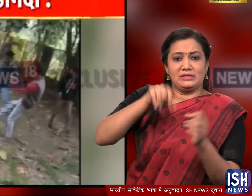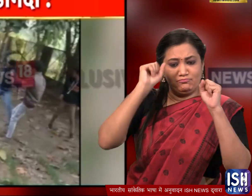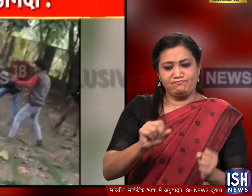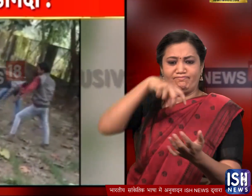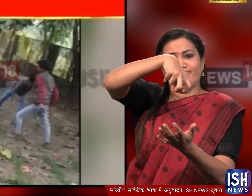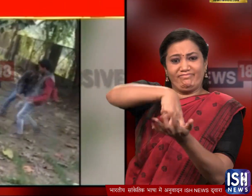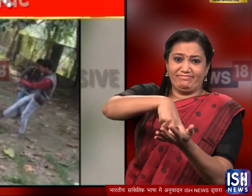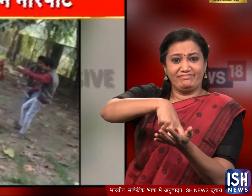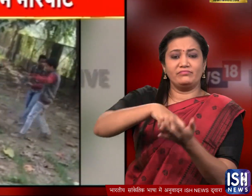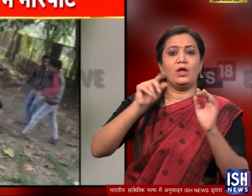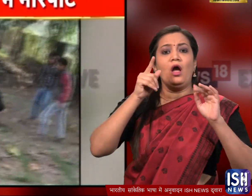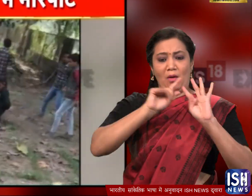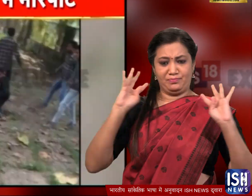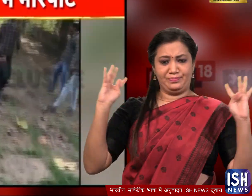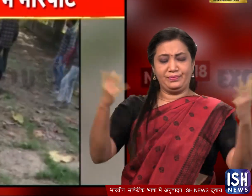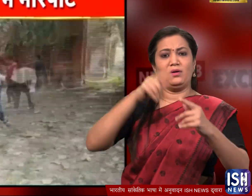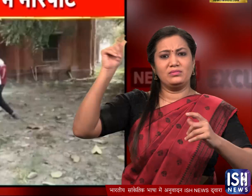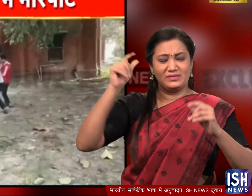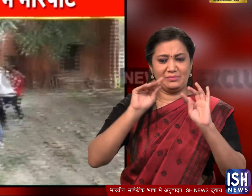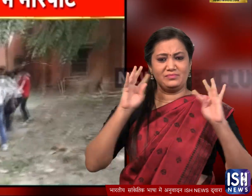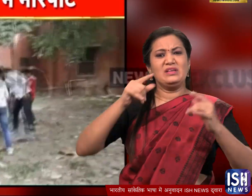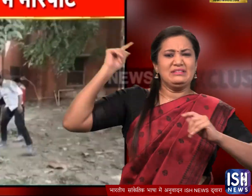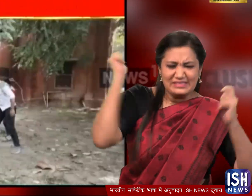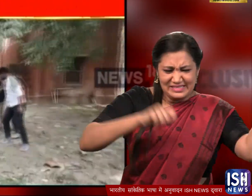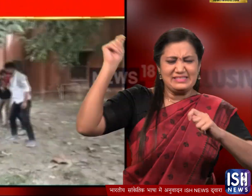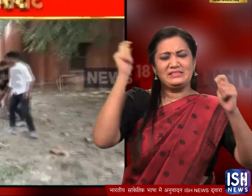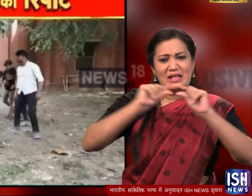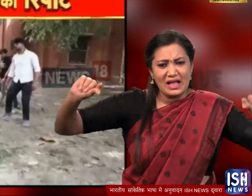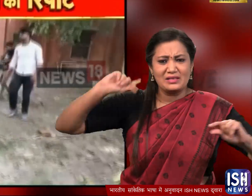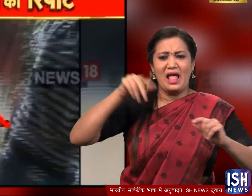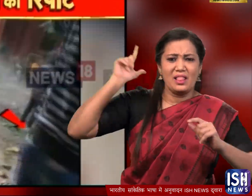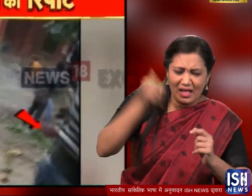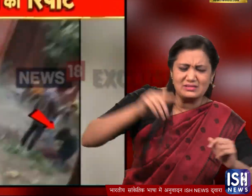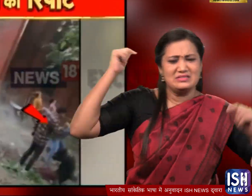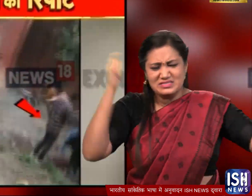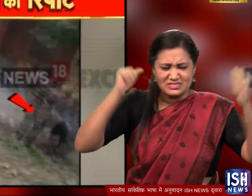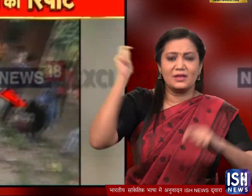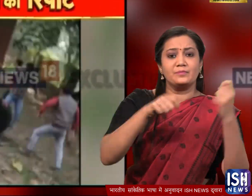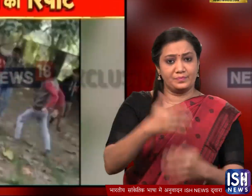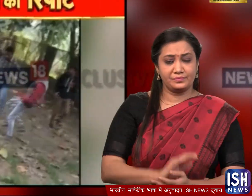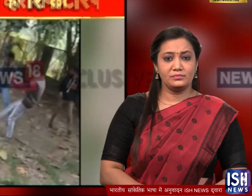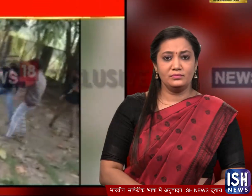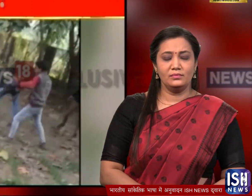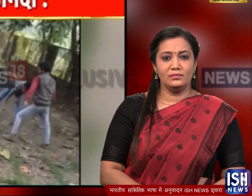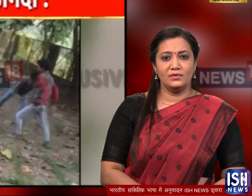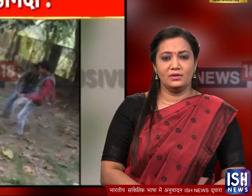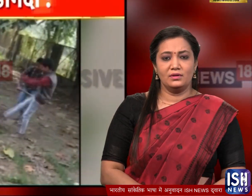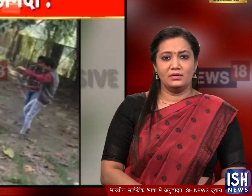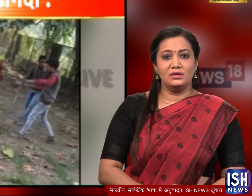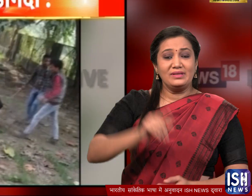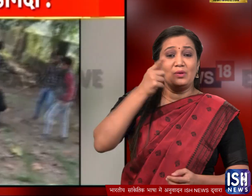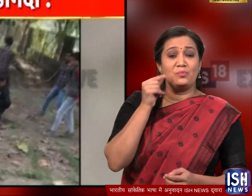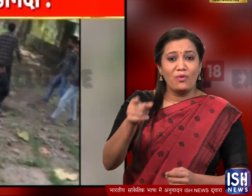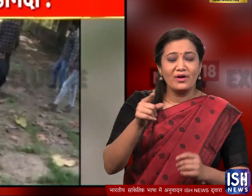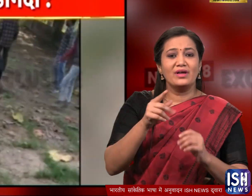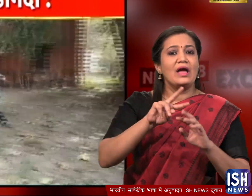जमीन पर घुटनों के बल बेबस बैठा दिखा और सभी आरोपियों से लात और डंडों से लगातार मारते नजर आए। इन हालात में